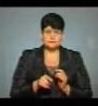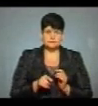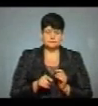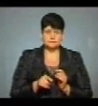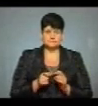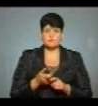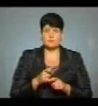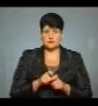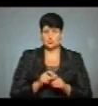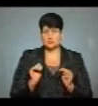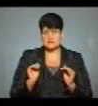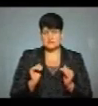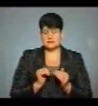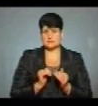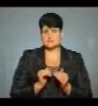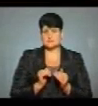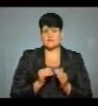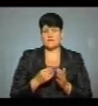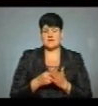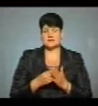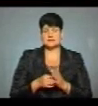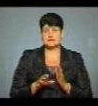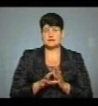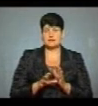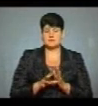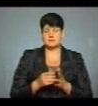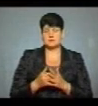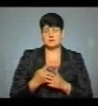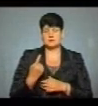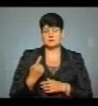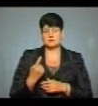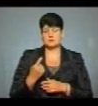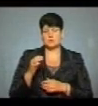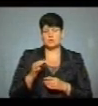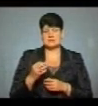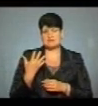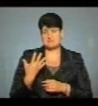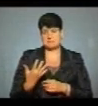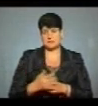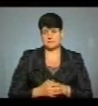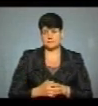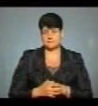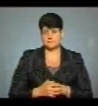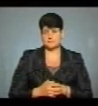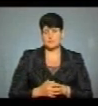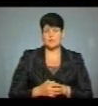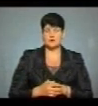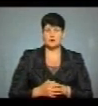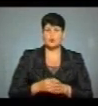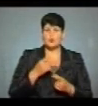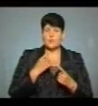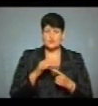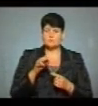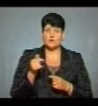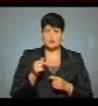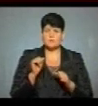тарифі знизили вартість електроенергії приблизно відсотків на 5. То, в принципі, оптимально говорити про гривні можна буде